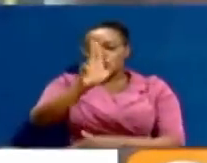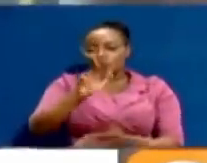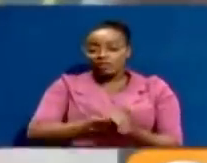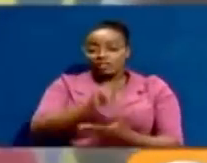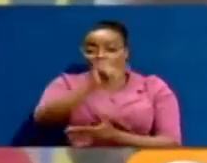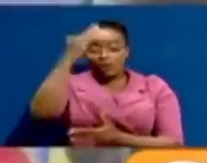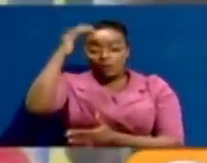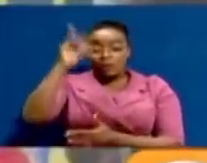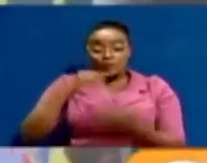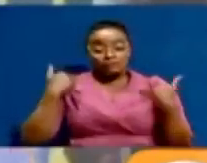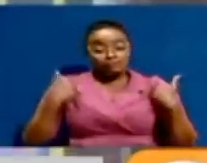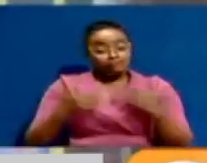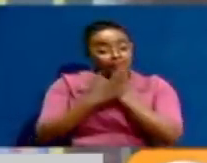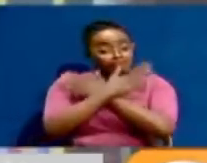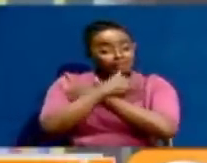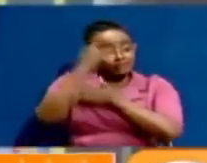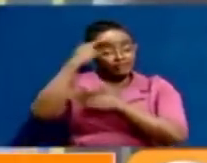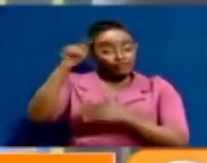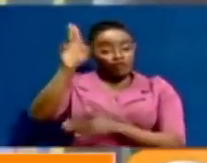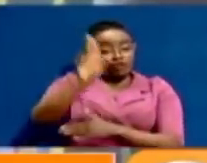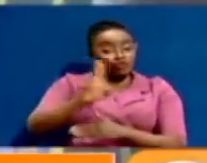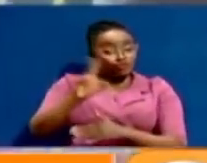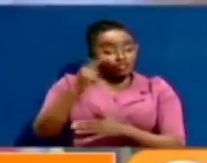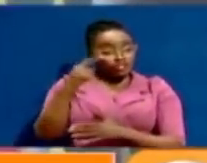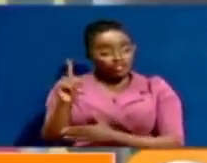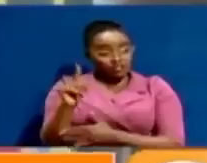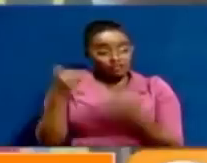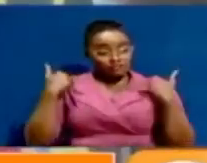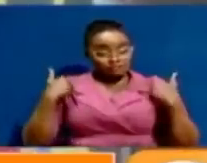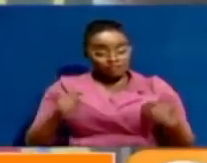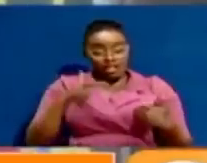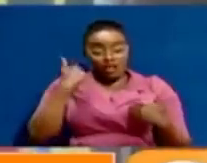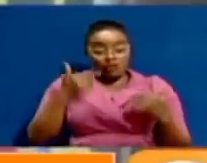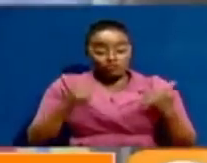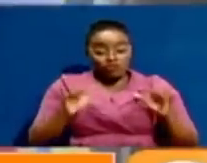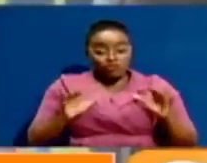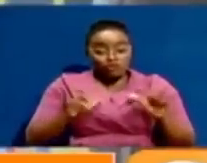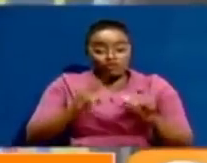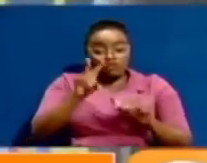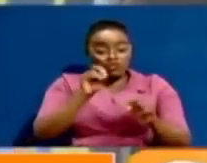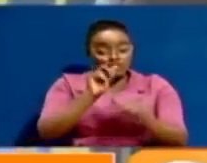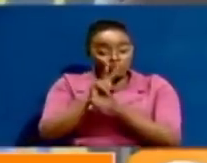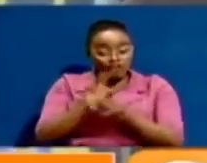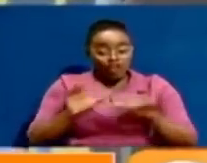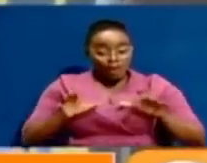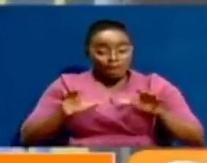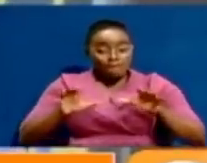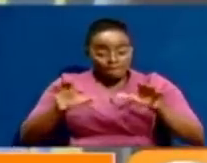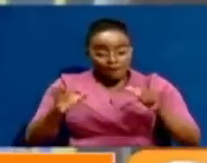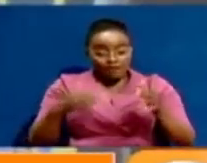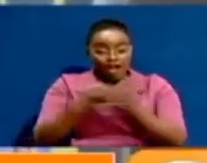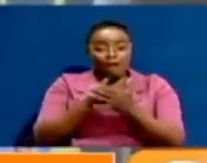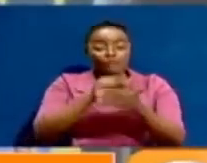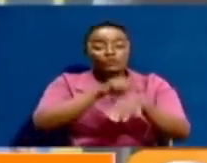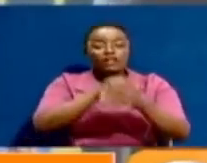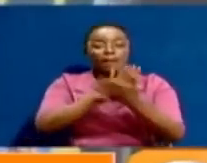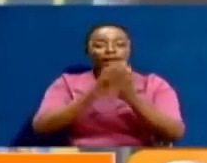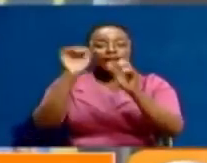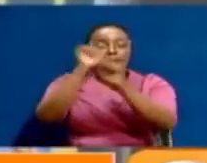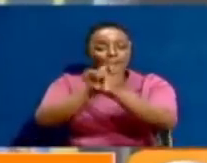mnajua, mimi ni rafiki ya Uhuru Kenyatta. Si mimi ndio nimemsukuma 2012 mpaka akakuwa